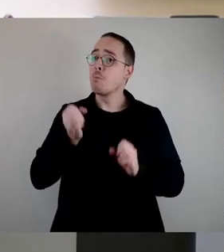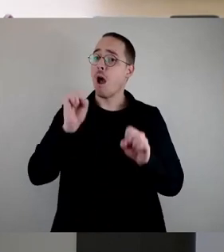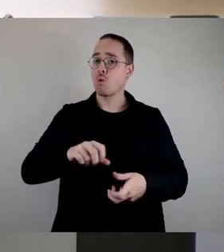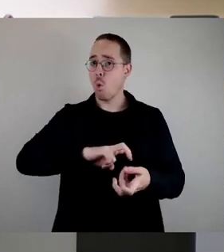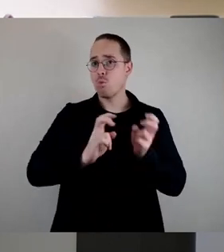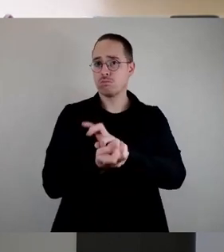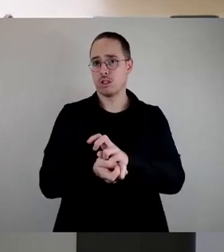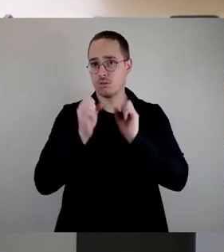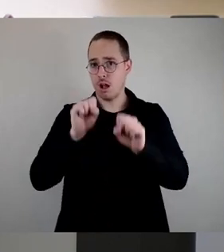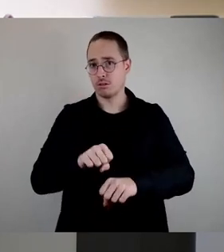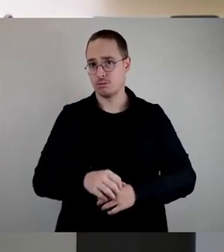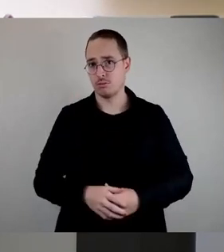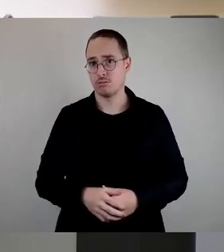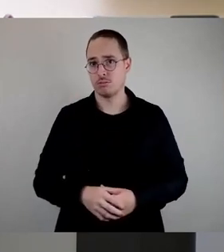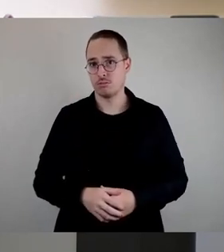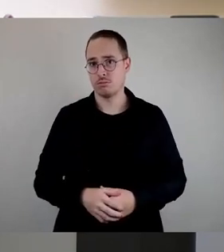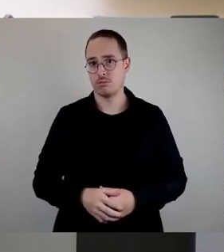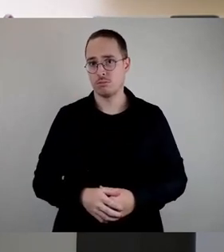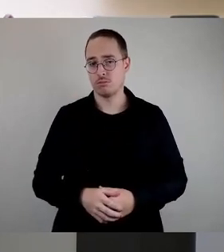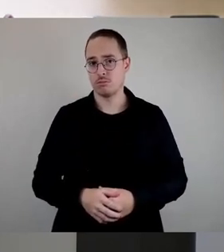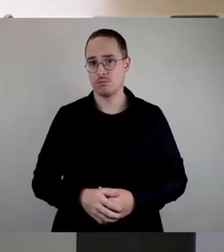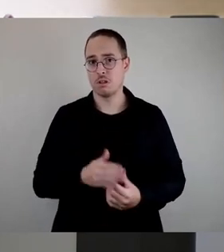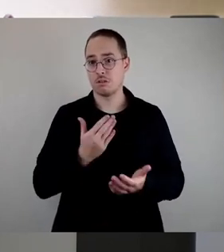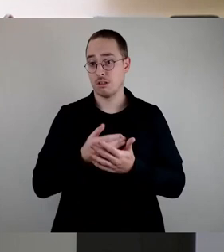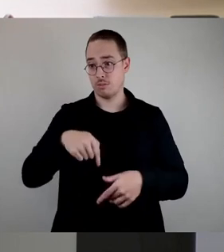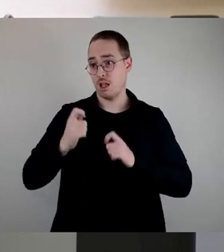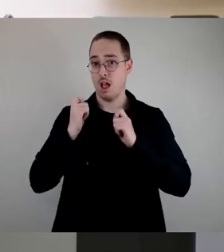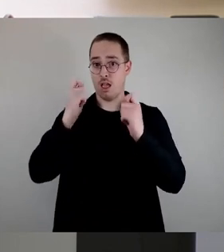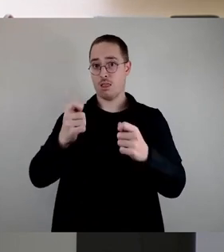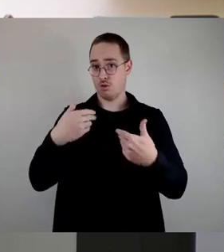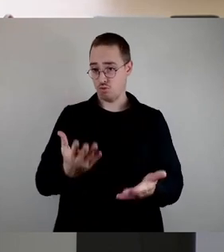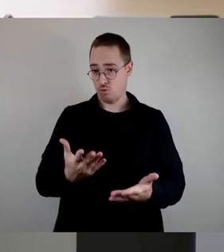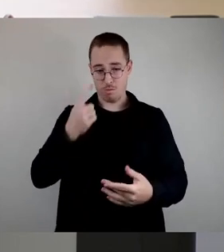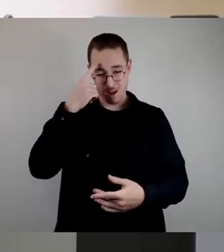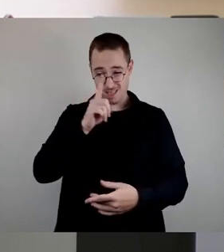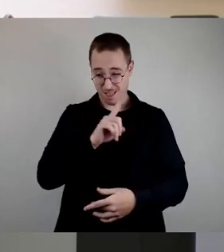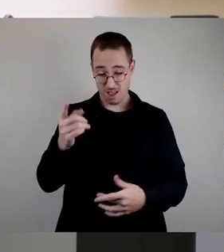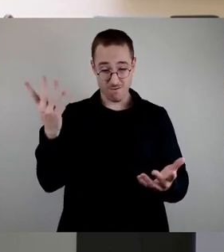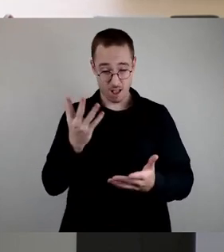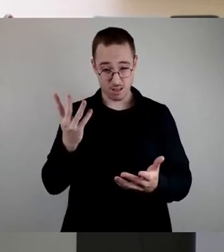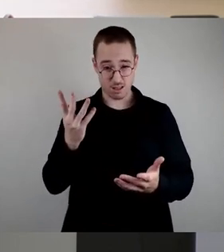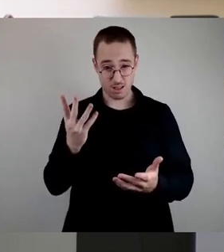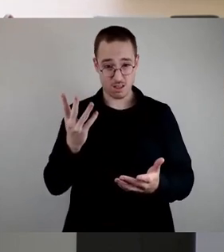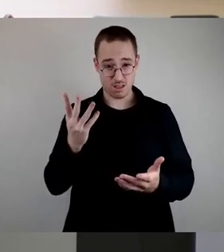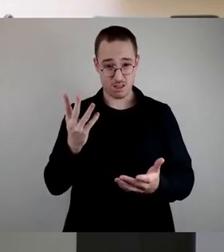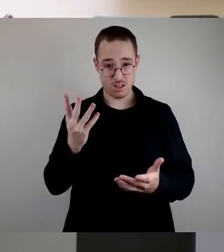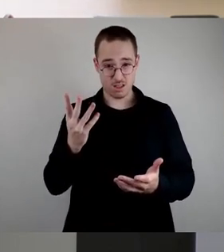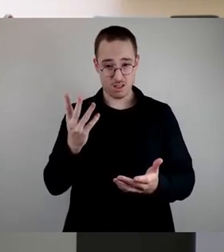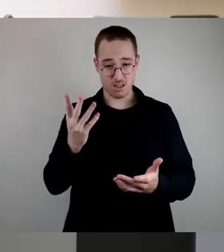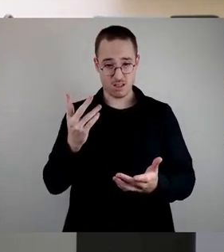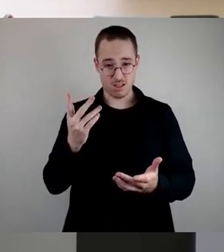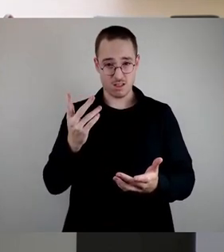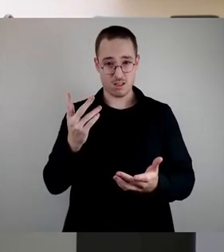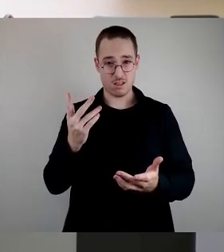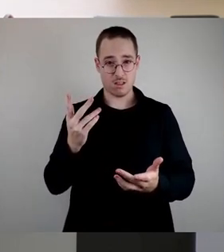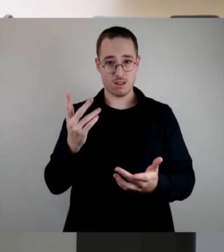geht es nicht in unserem Antrag, wir schlagen vor, dass wir uns auf eine Fußradbrücke